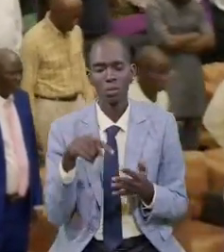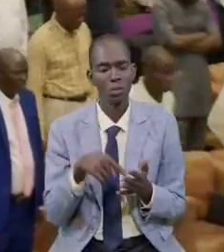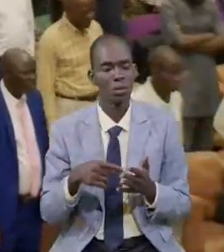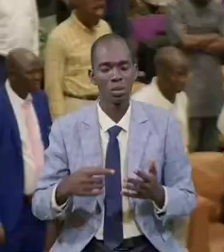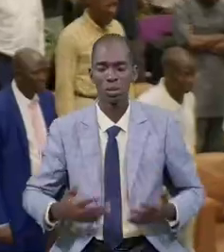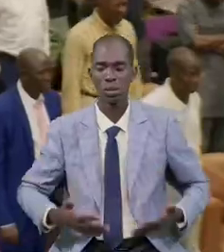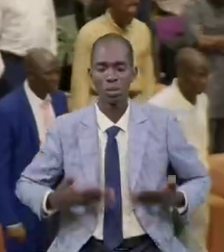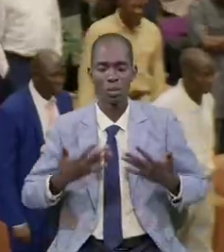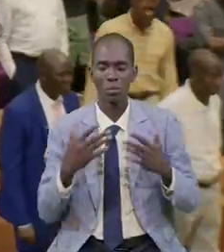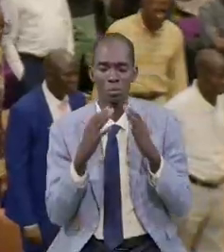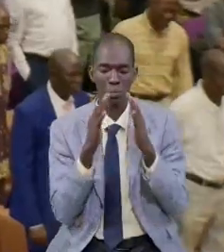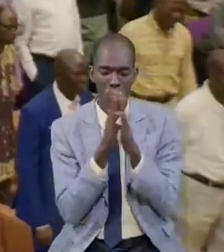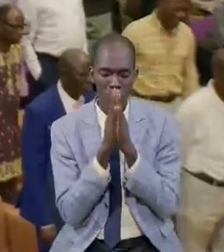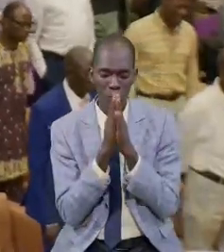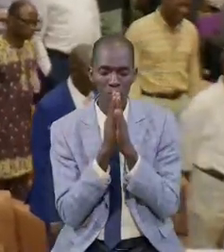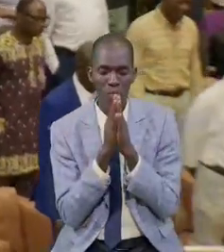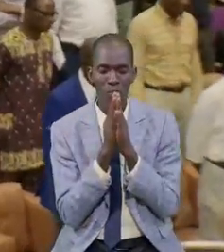vie.